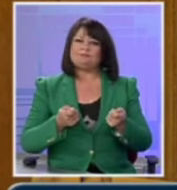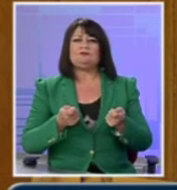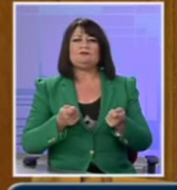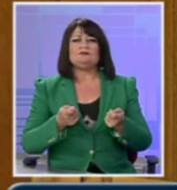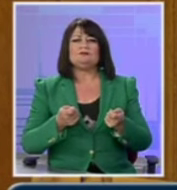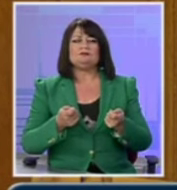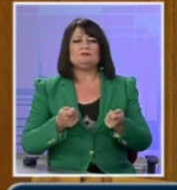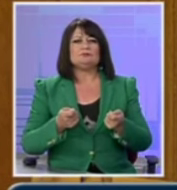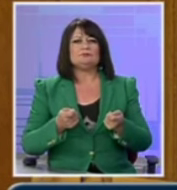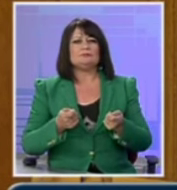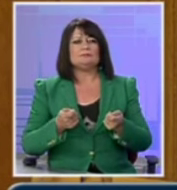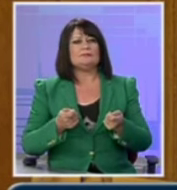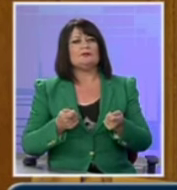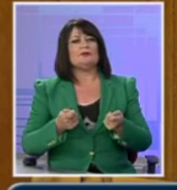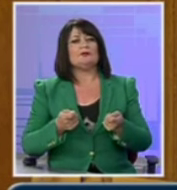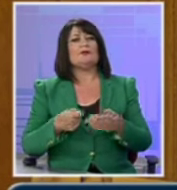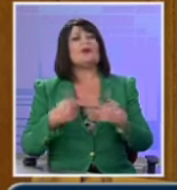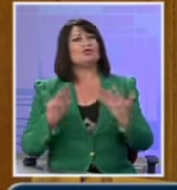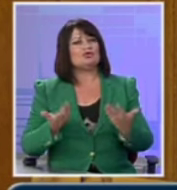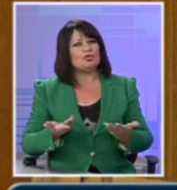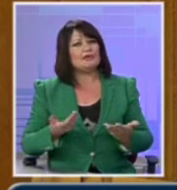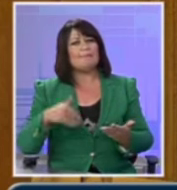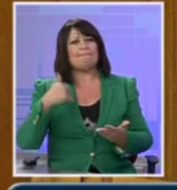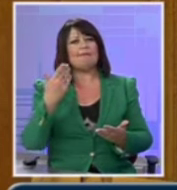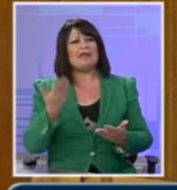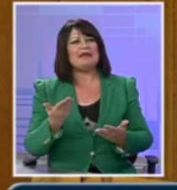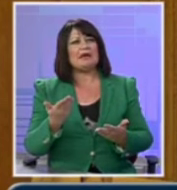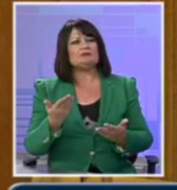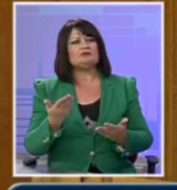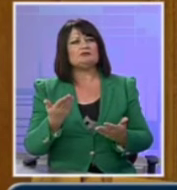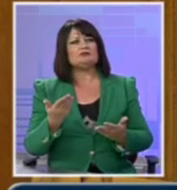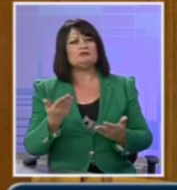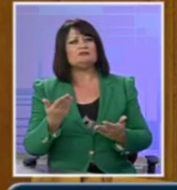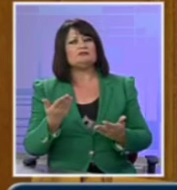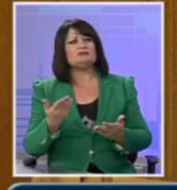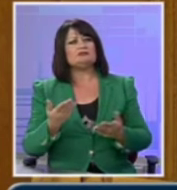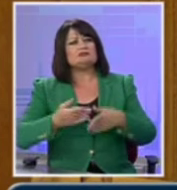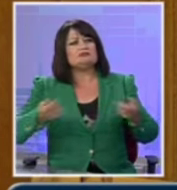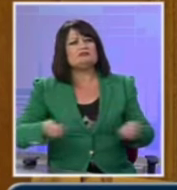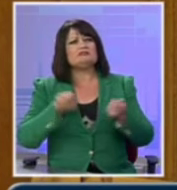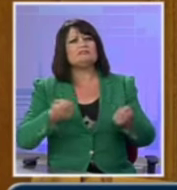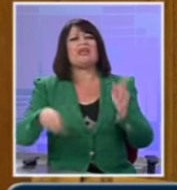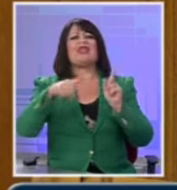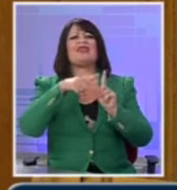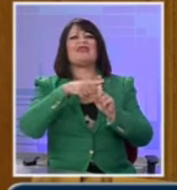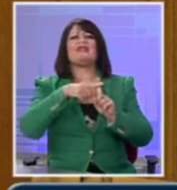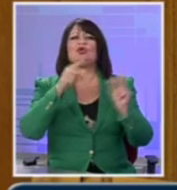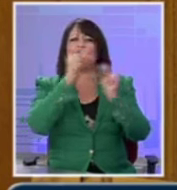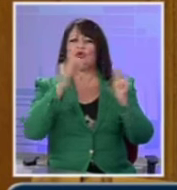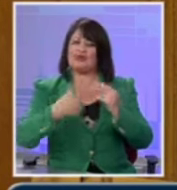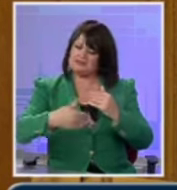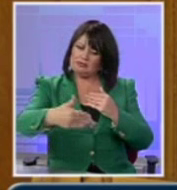Εφόσον γίνουν αυτά τα δύο γεγονότα, τότε ακολουθεί μια σειρά εξελίξεων με θετικό περιεχόμενο.